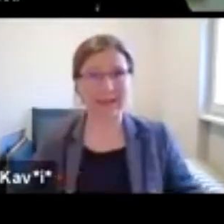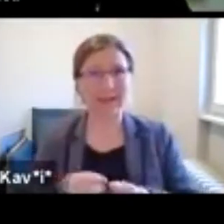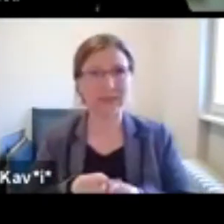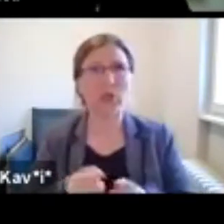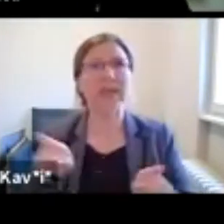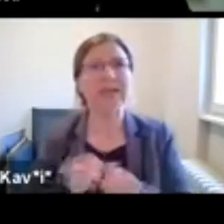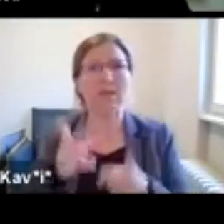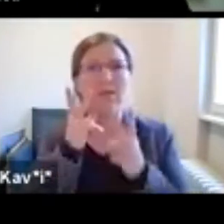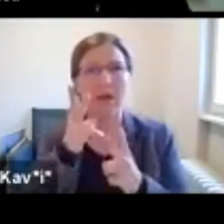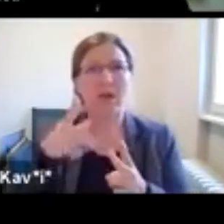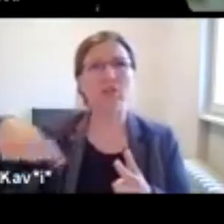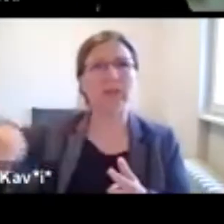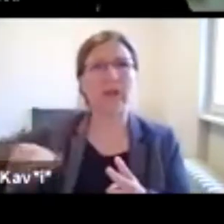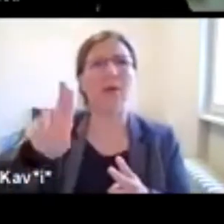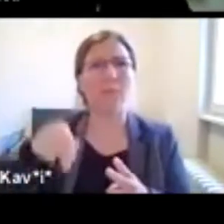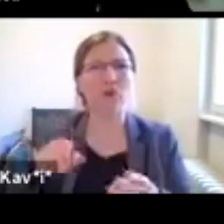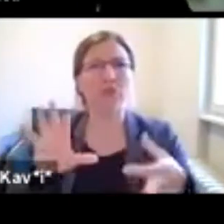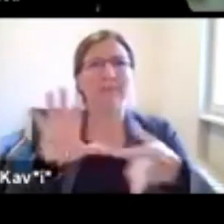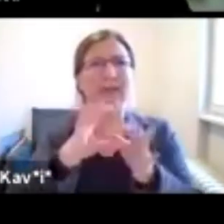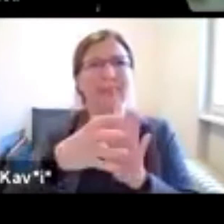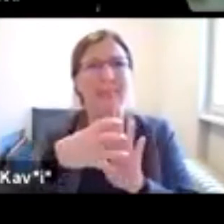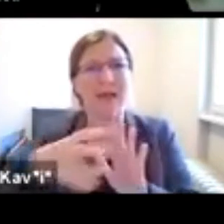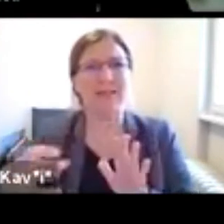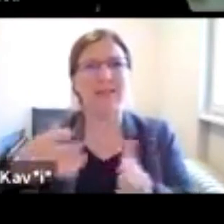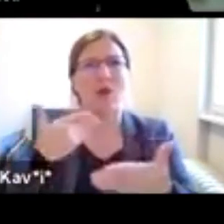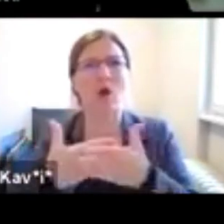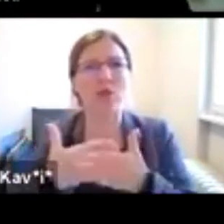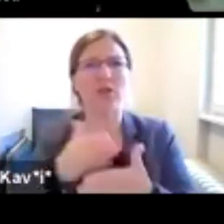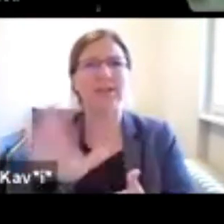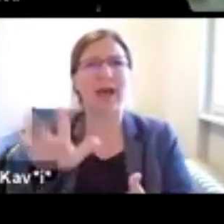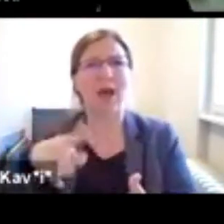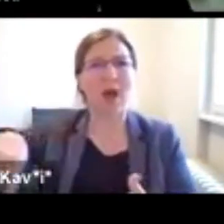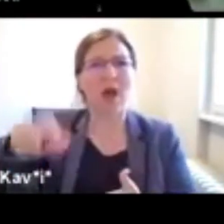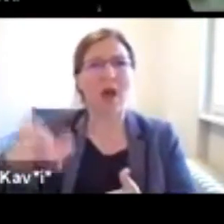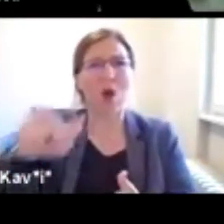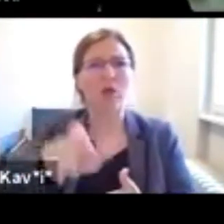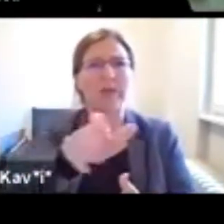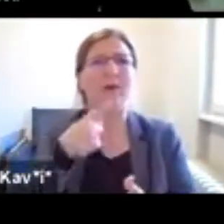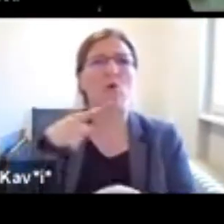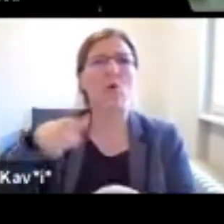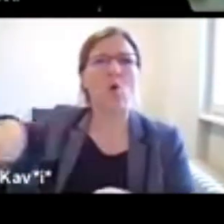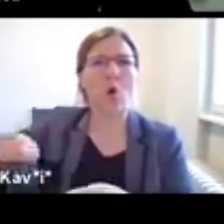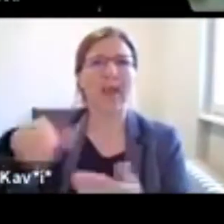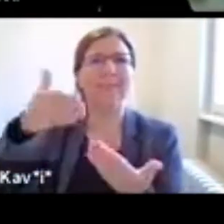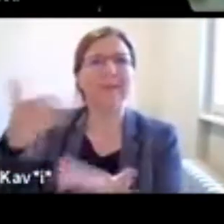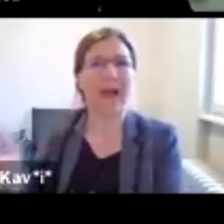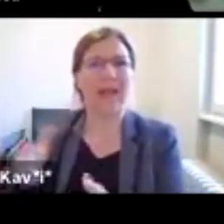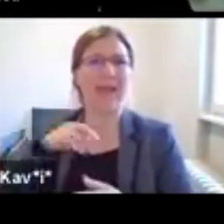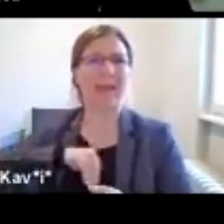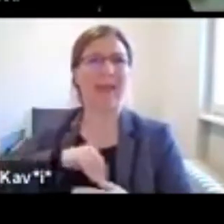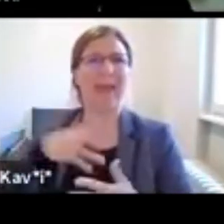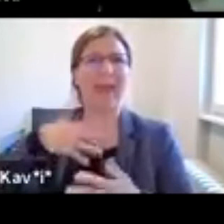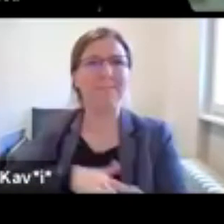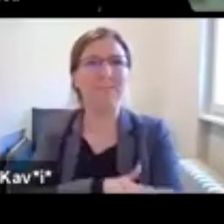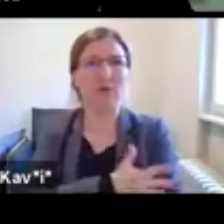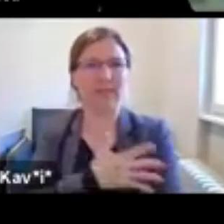imaju blagotvorni učinak na psihičko zdravlje. A osim toga što se tiče samih osoba, oni se trebaju